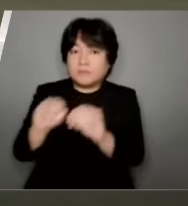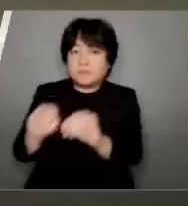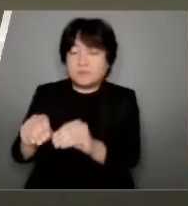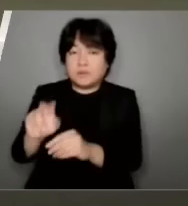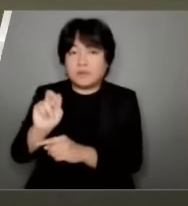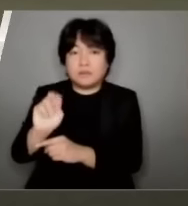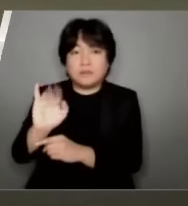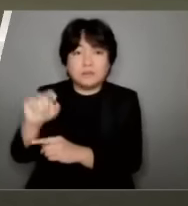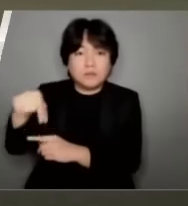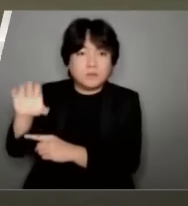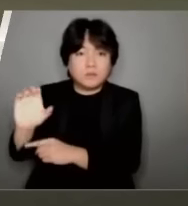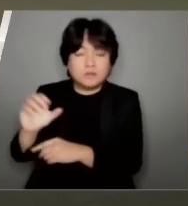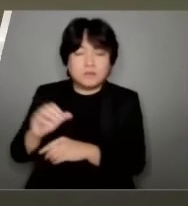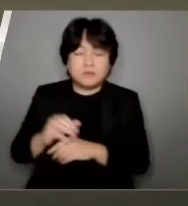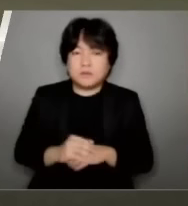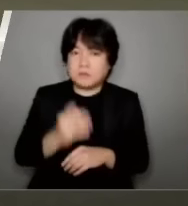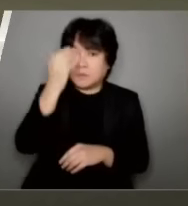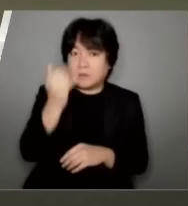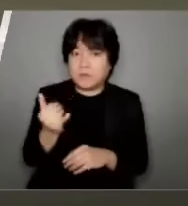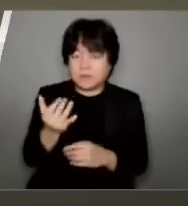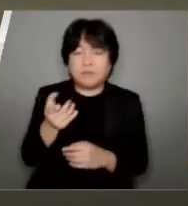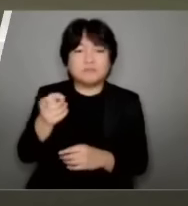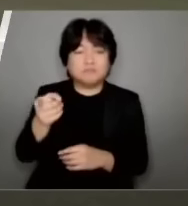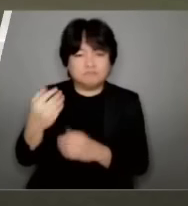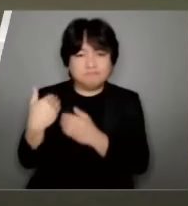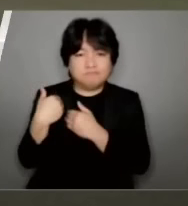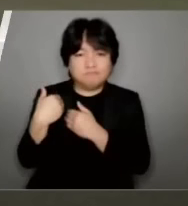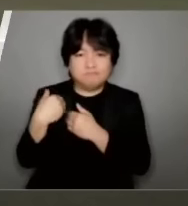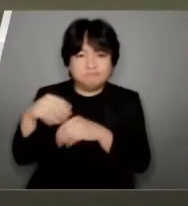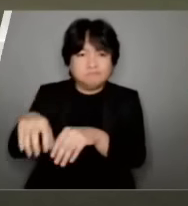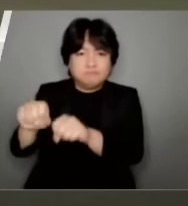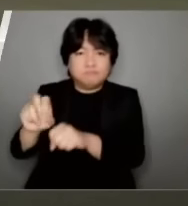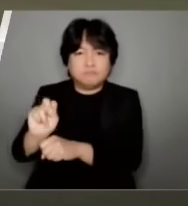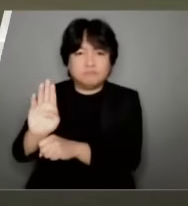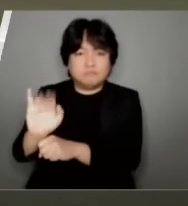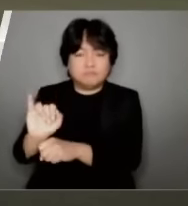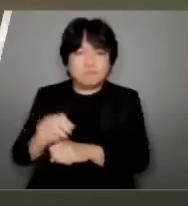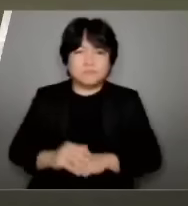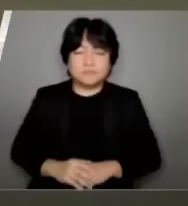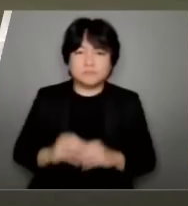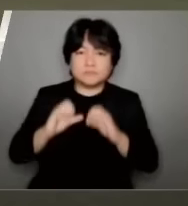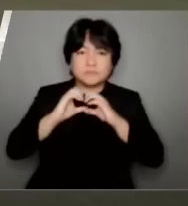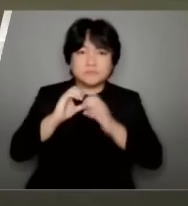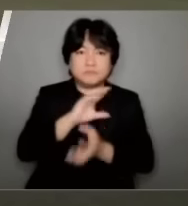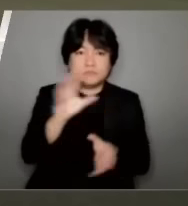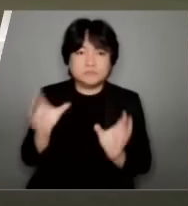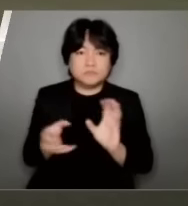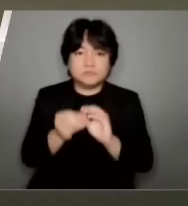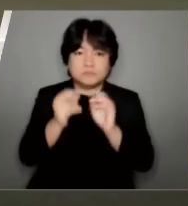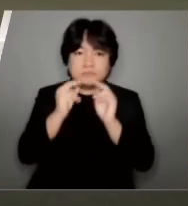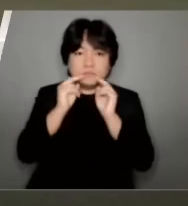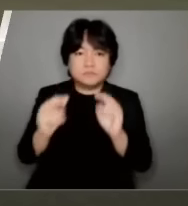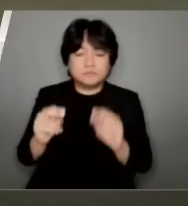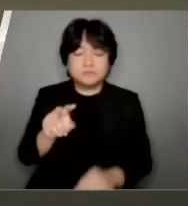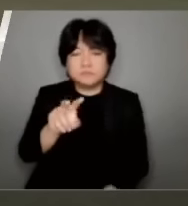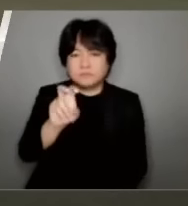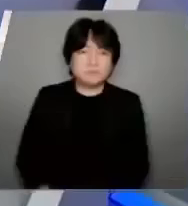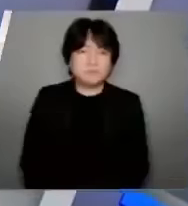physical custody ay sa NBI. At live mula rito sa Maynila para sa GMA Integrated News, Jamie Santos ang inyong